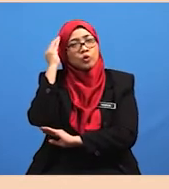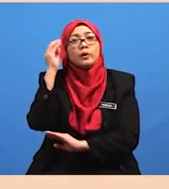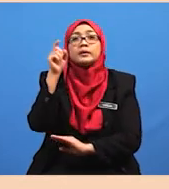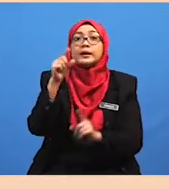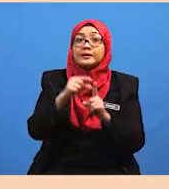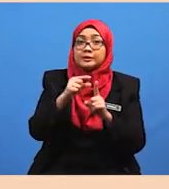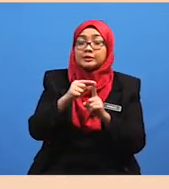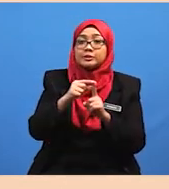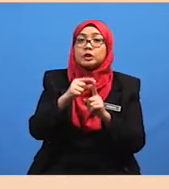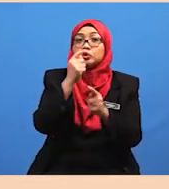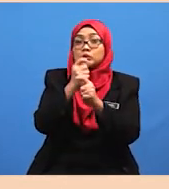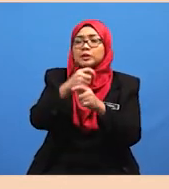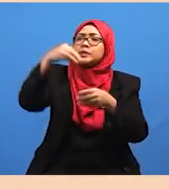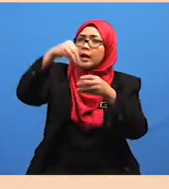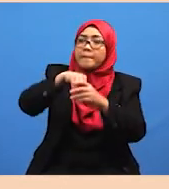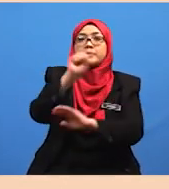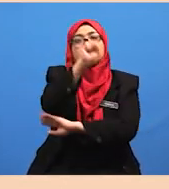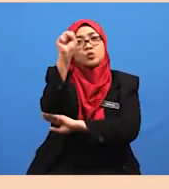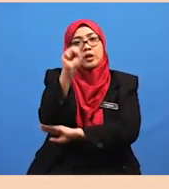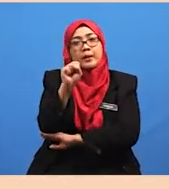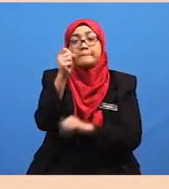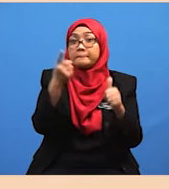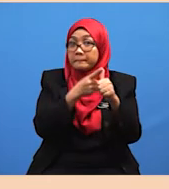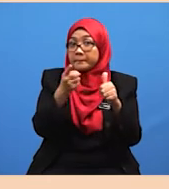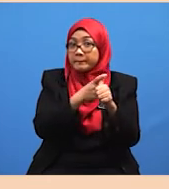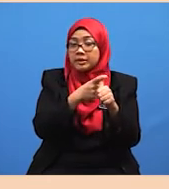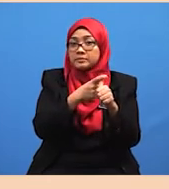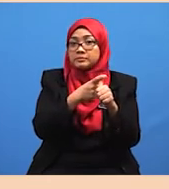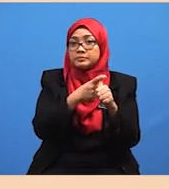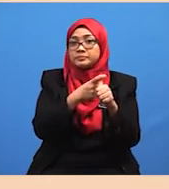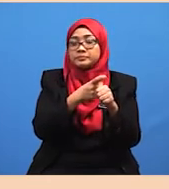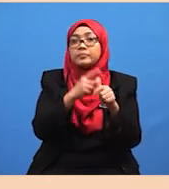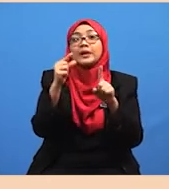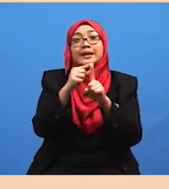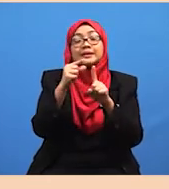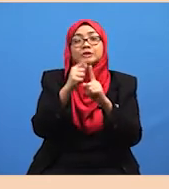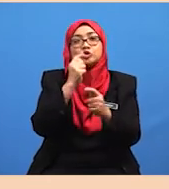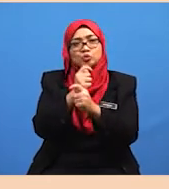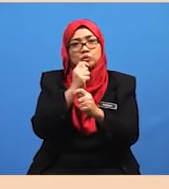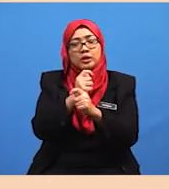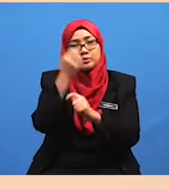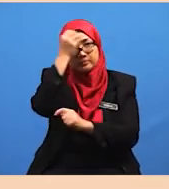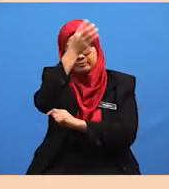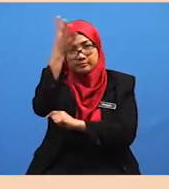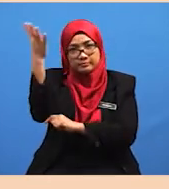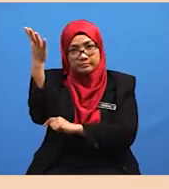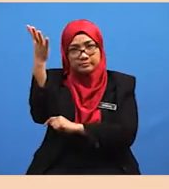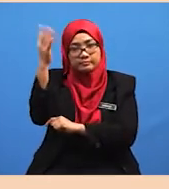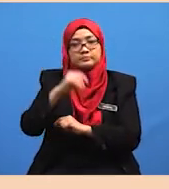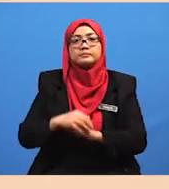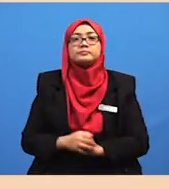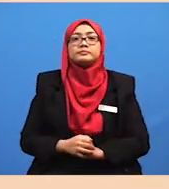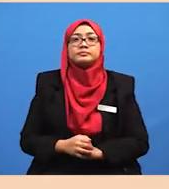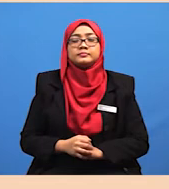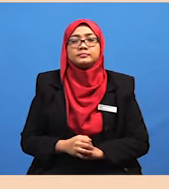tugas di dalam suaranya hutan mangrove gated tugas nya tekan